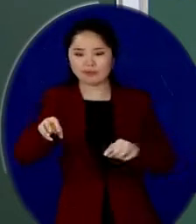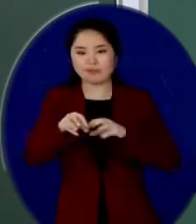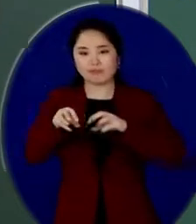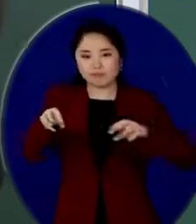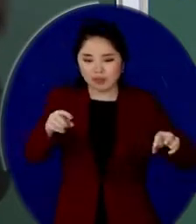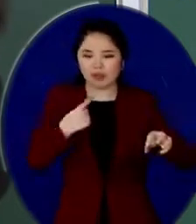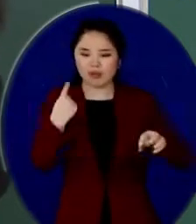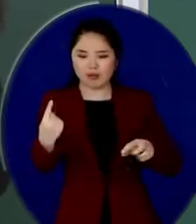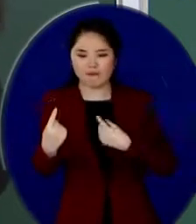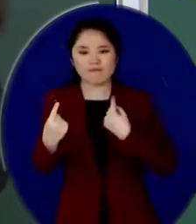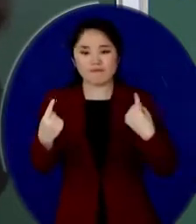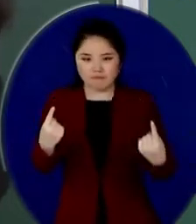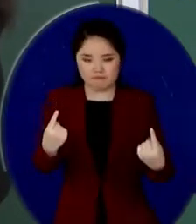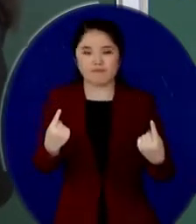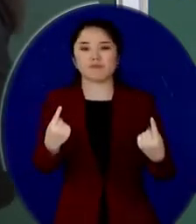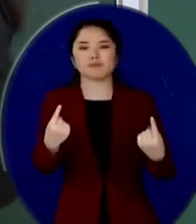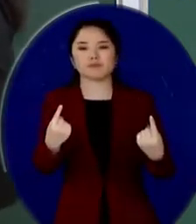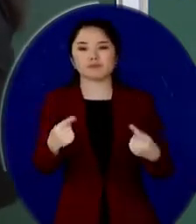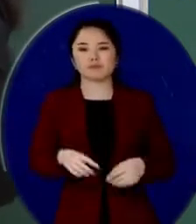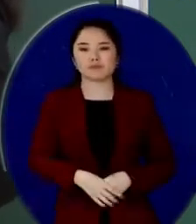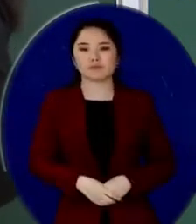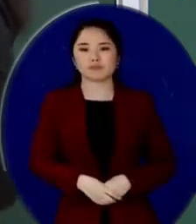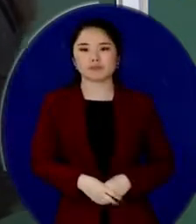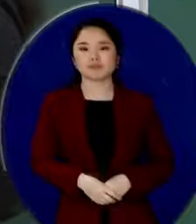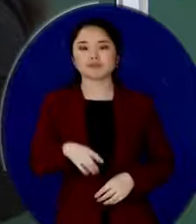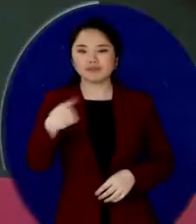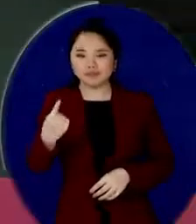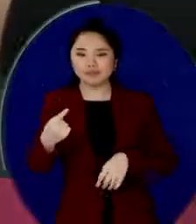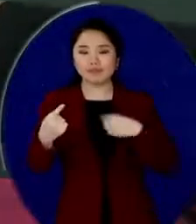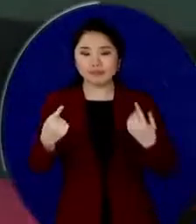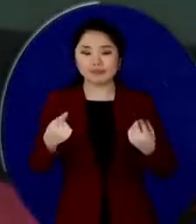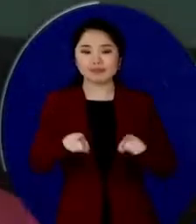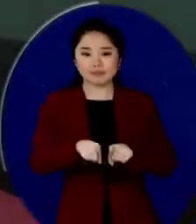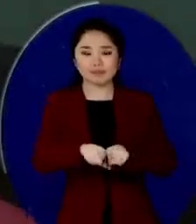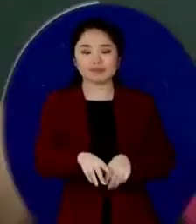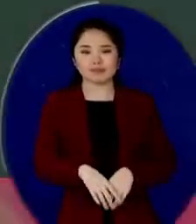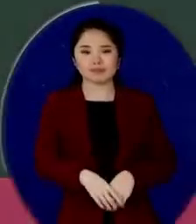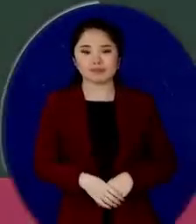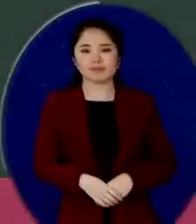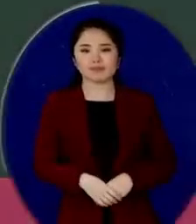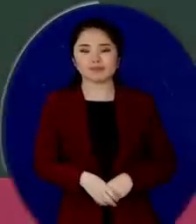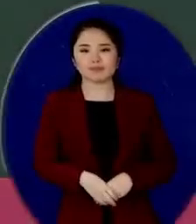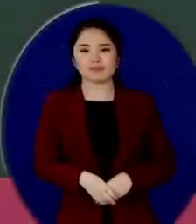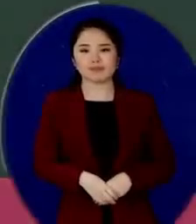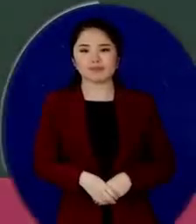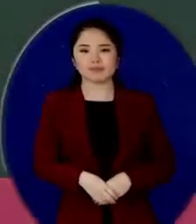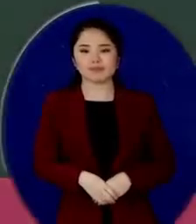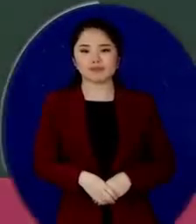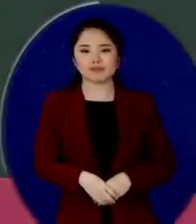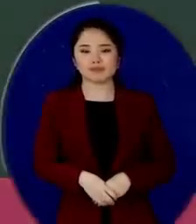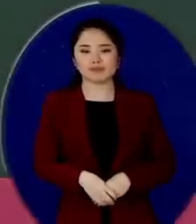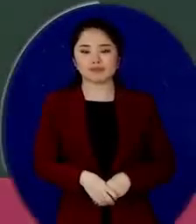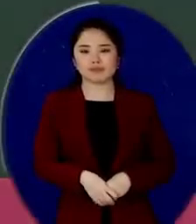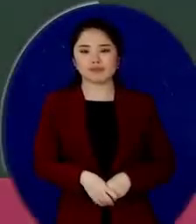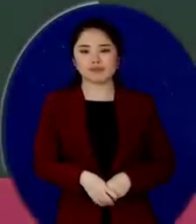нэгийг, энд нэгийг, энд нэгийг, энд нэгийг.